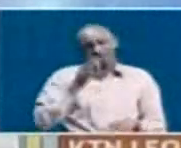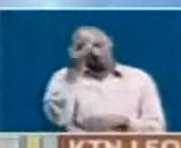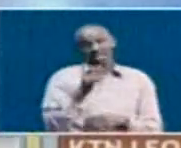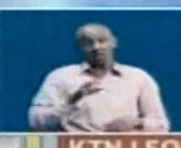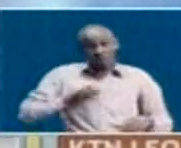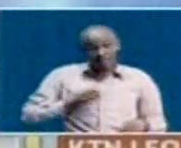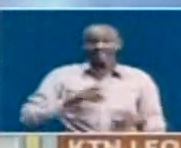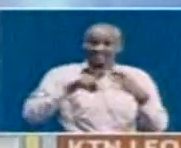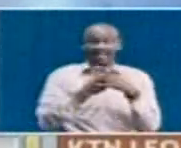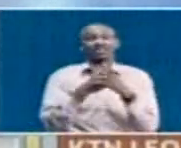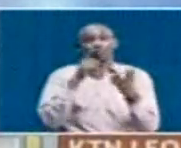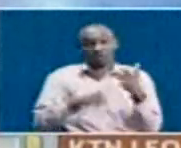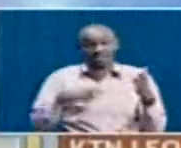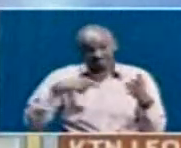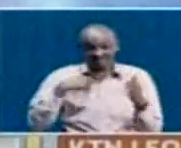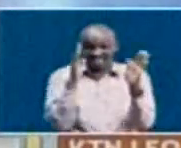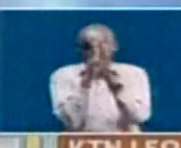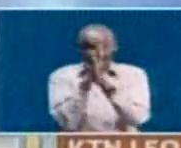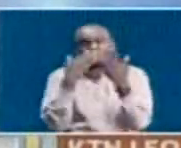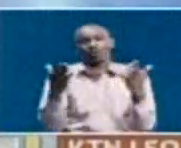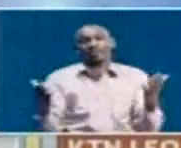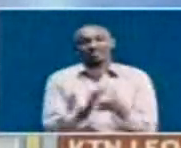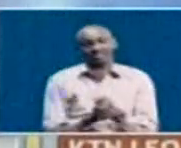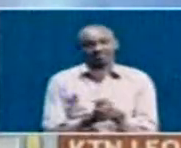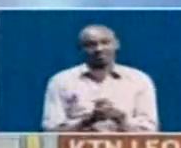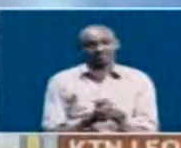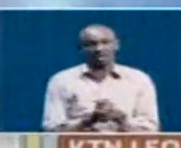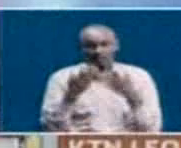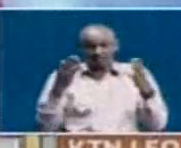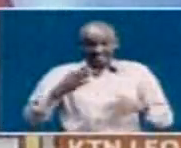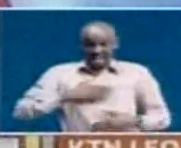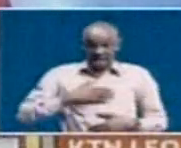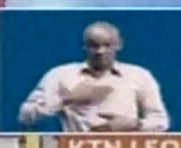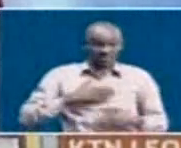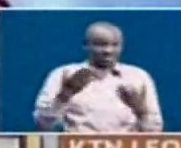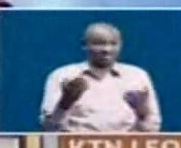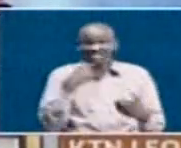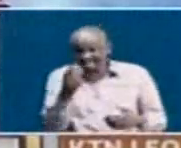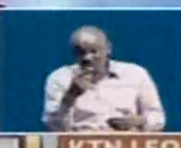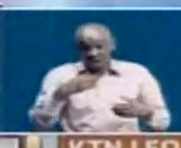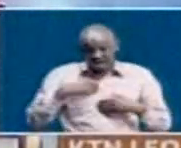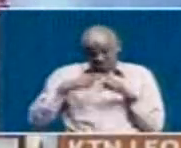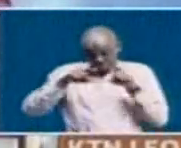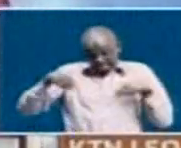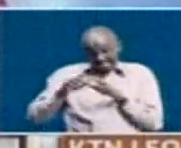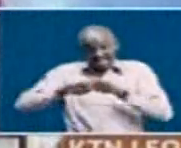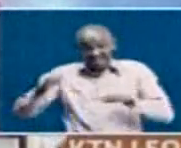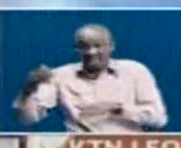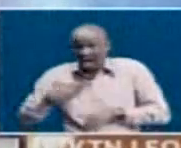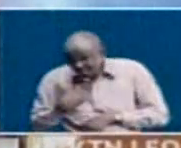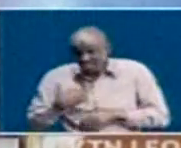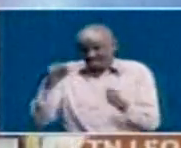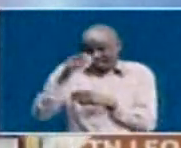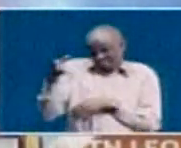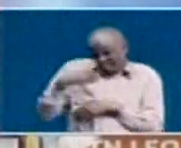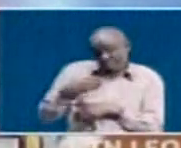wanawake wameanza kuamua kwamba tunaficha mali zetu? Wewe mume wangu, lakini sikwambii kama nina kiploti na gari na